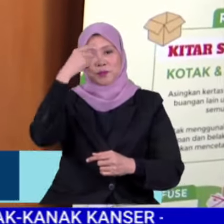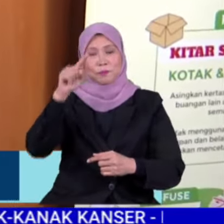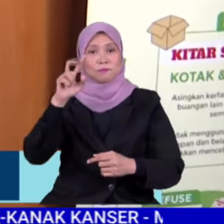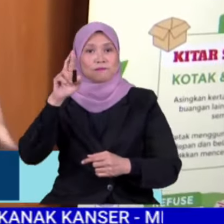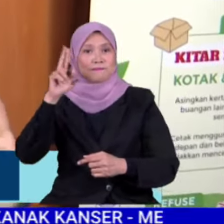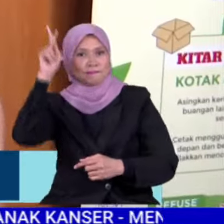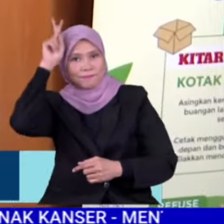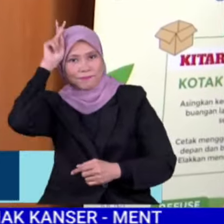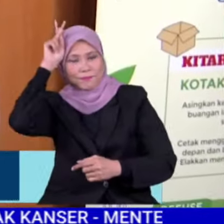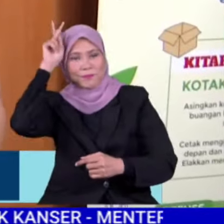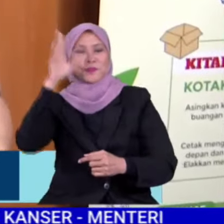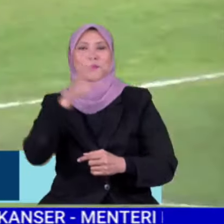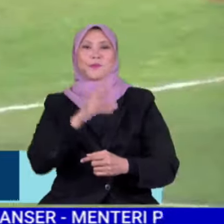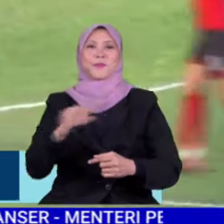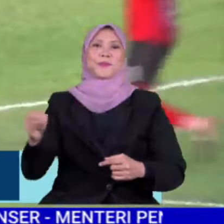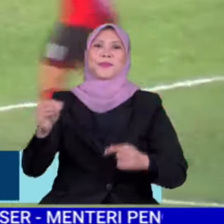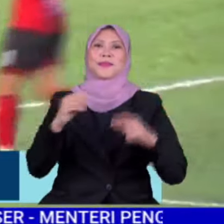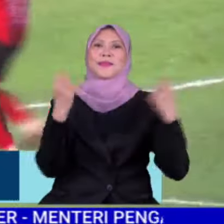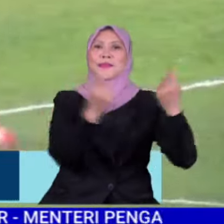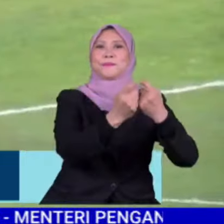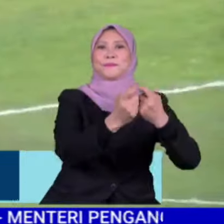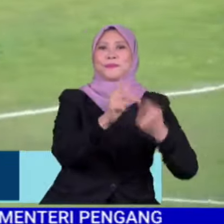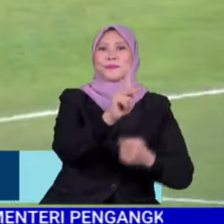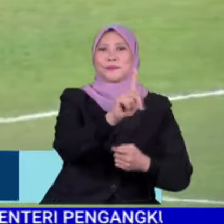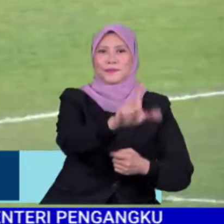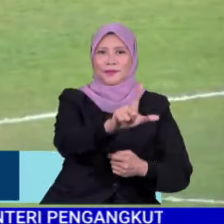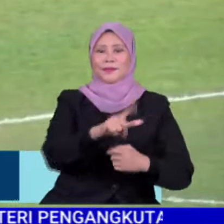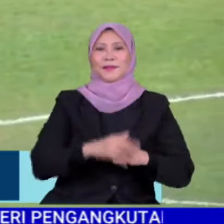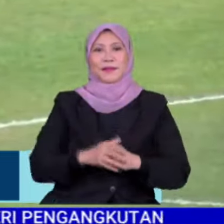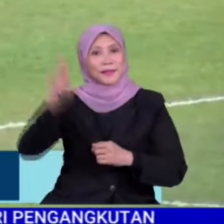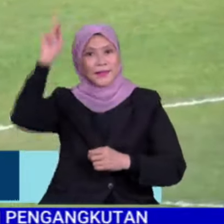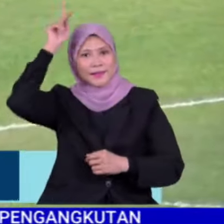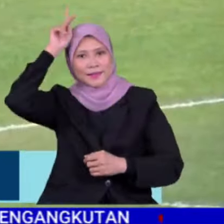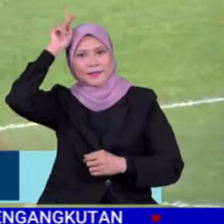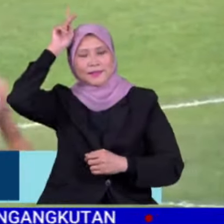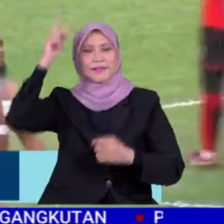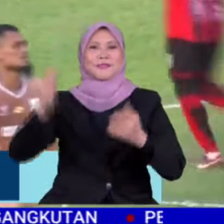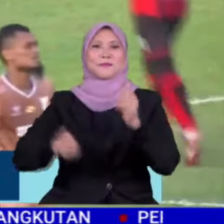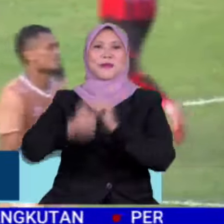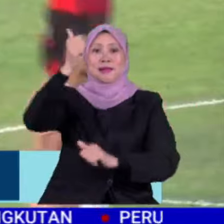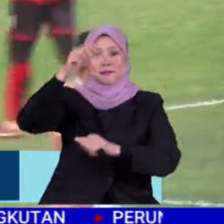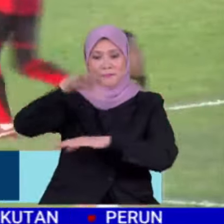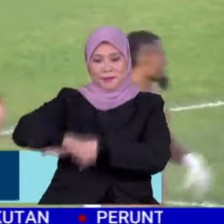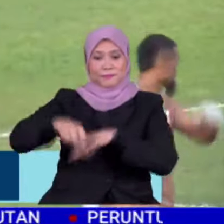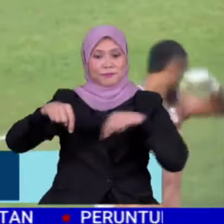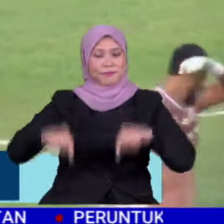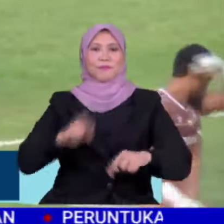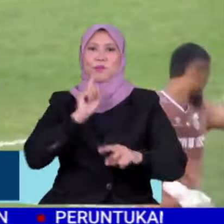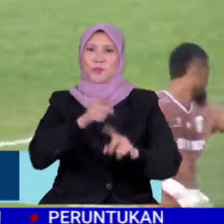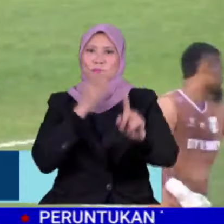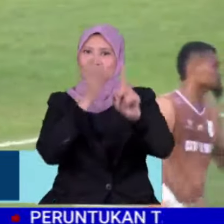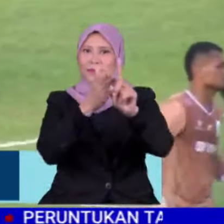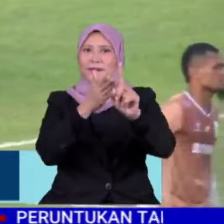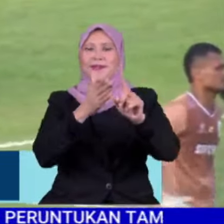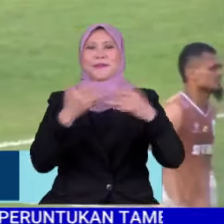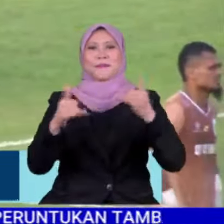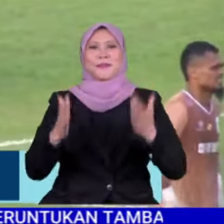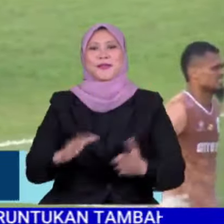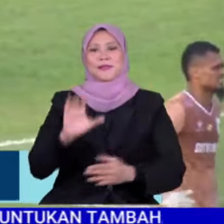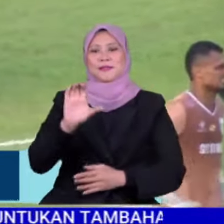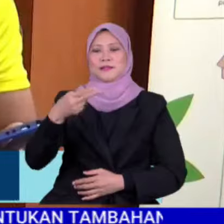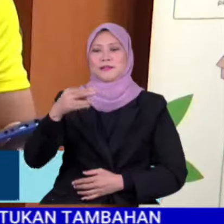dan muka surat keempat untuk pasukan KL City FC. Untuk Kelantan FC, kemenangan malam ini pasti ditagih anak buah